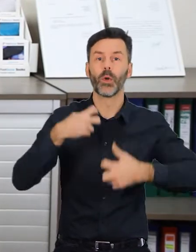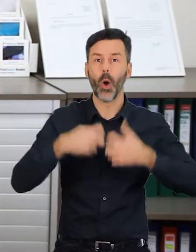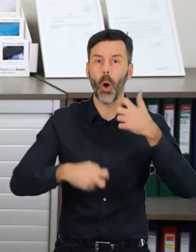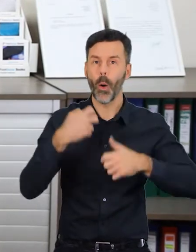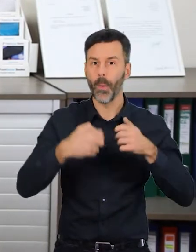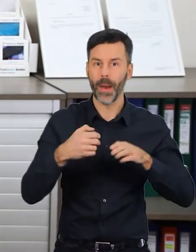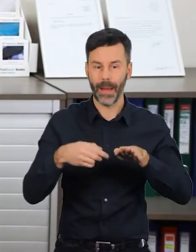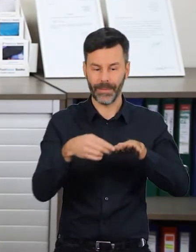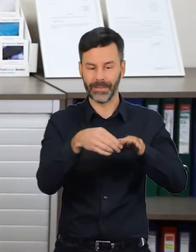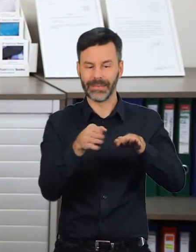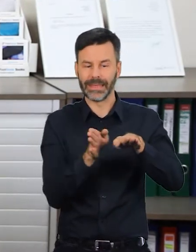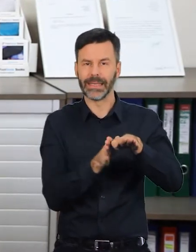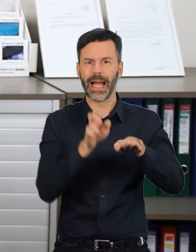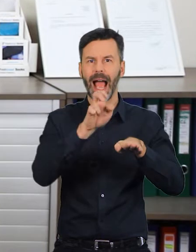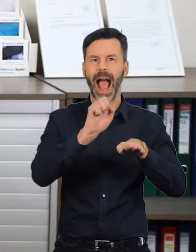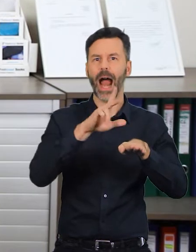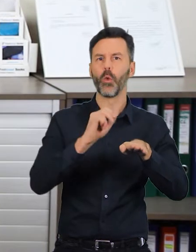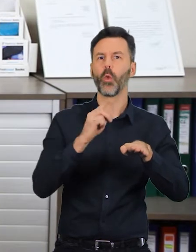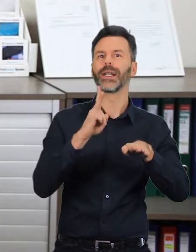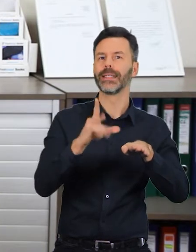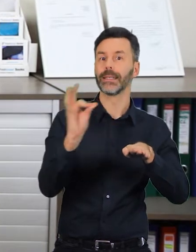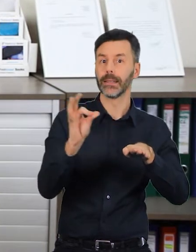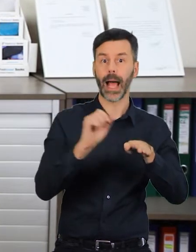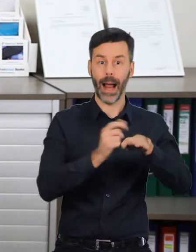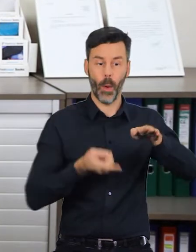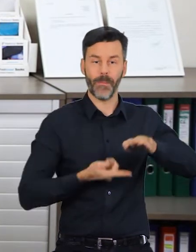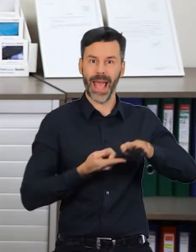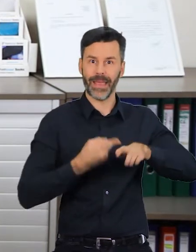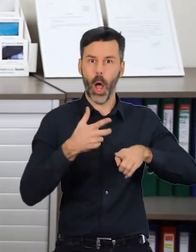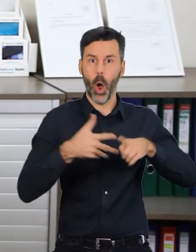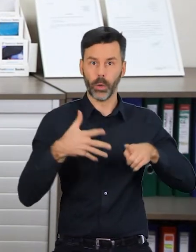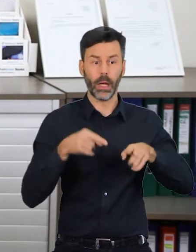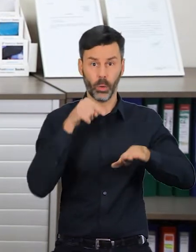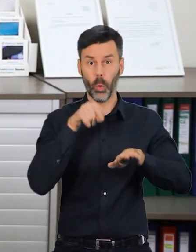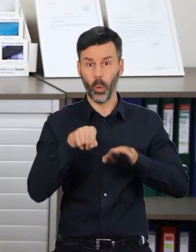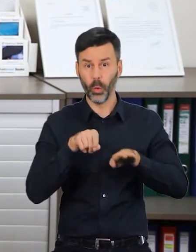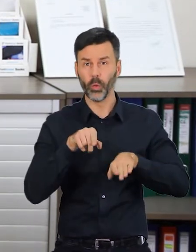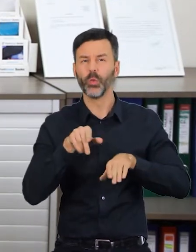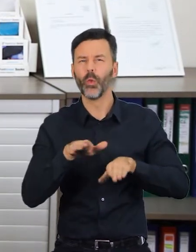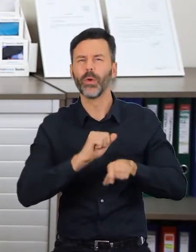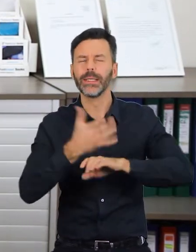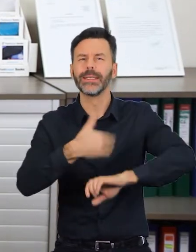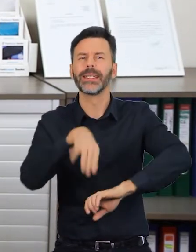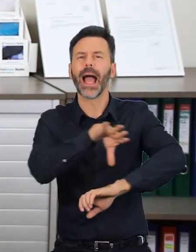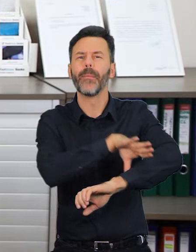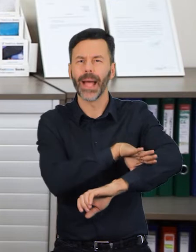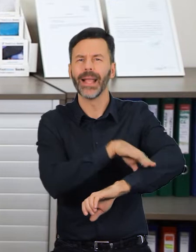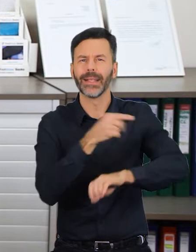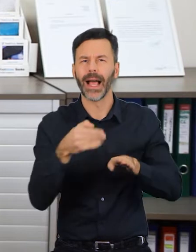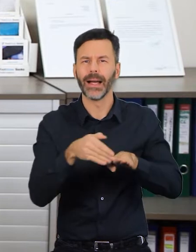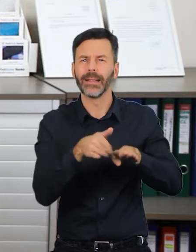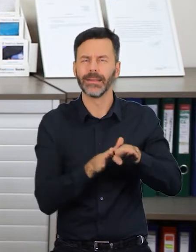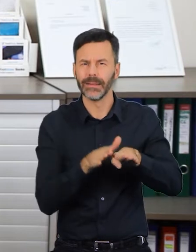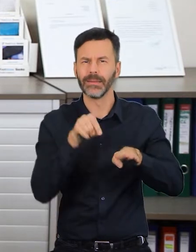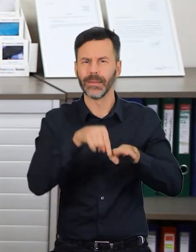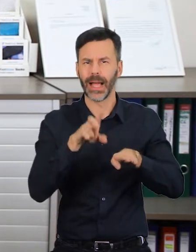problemem haluksa i ostrogi piętowej. Tutaj w tym przypadku mamy akurat skarpetkę, która pomaga nam